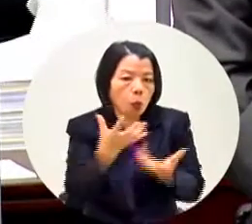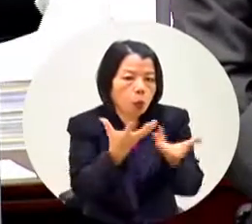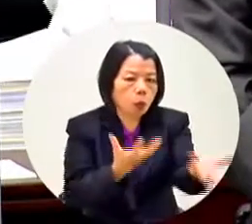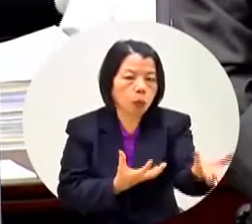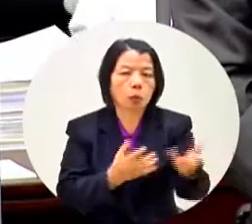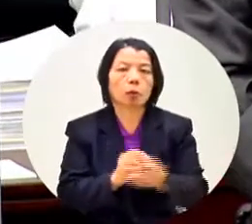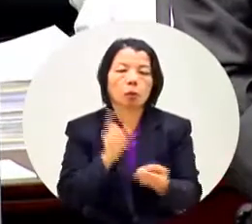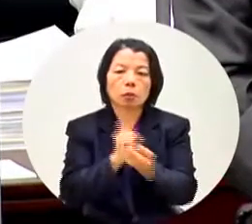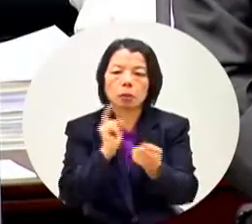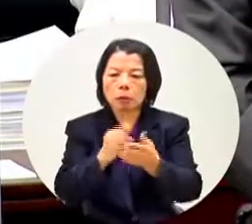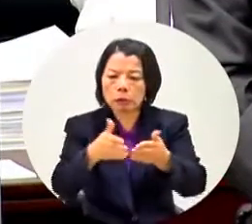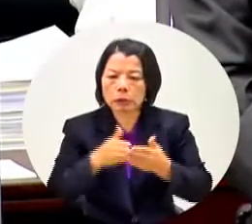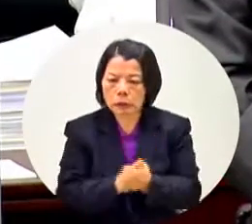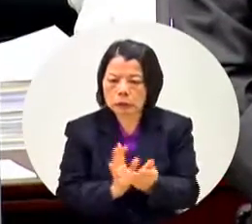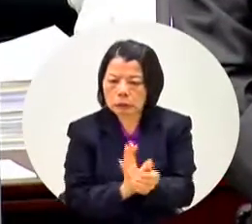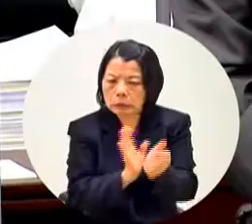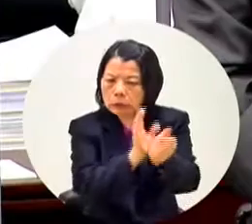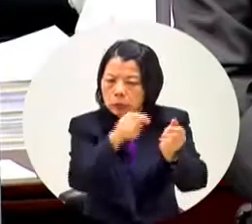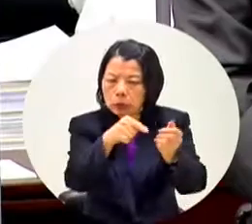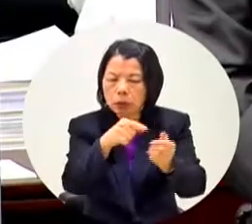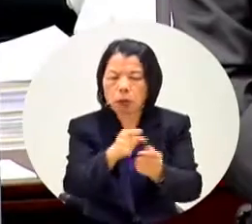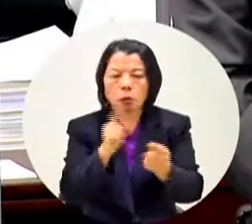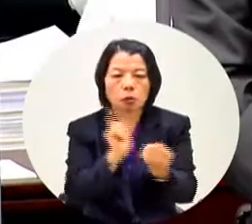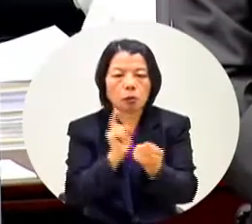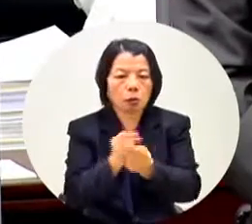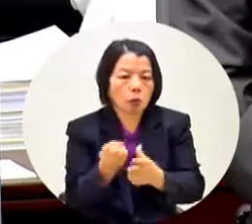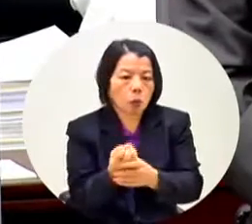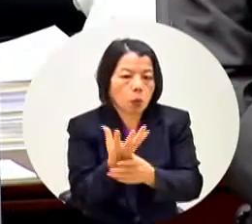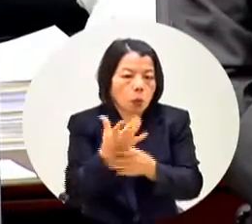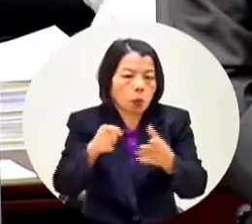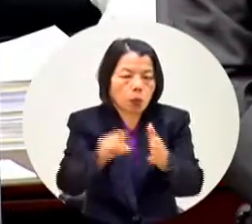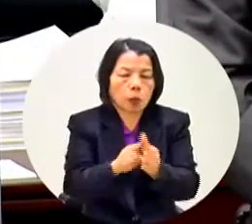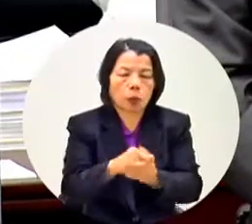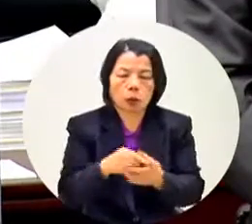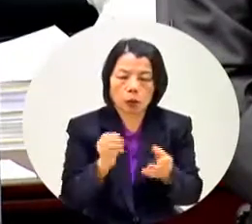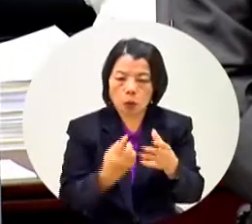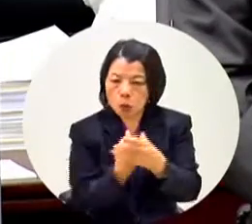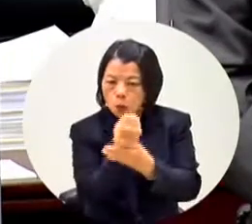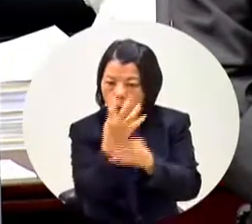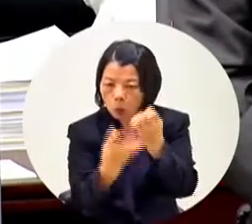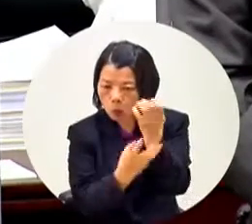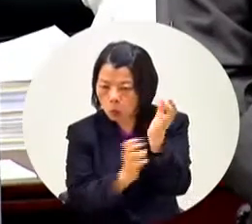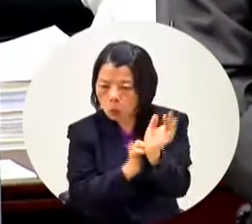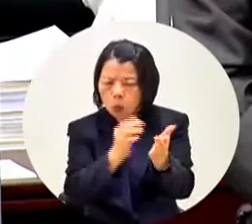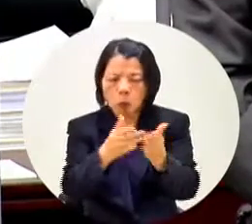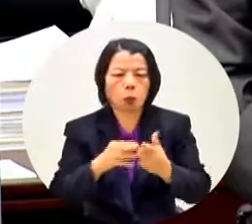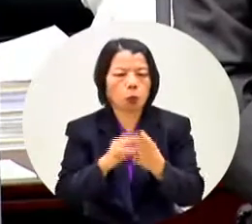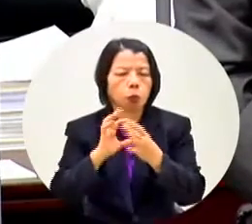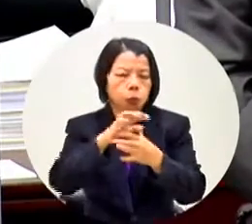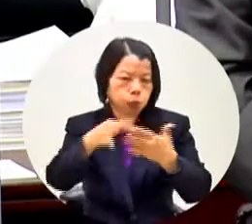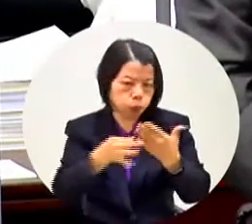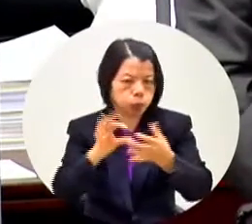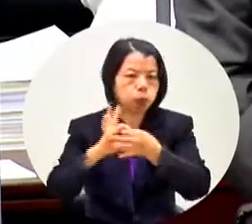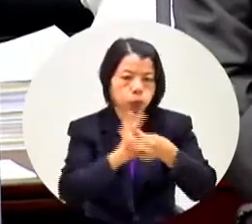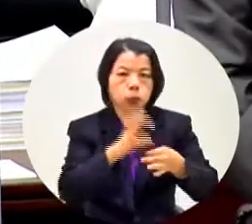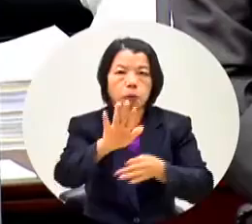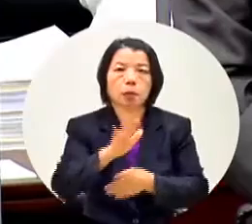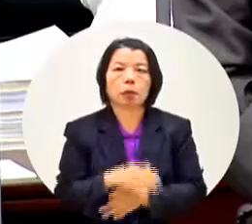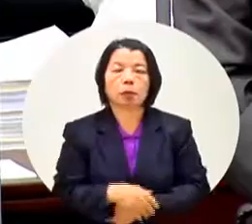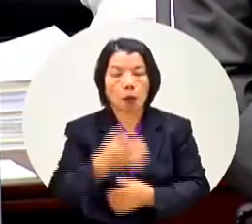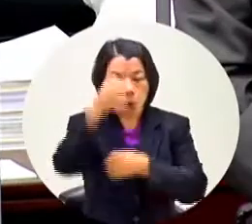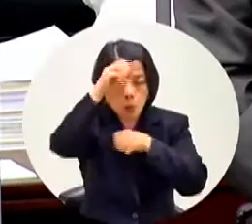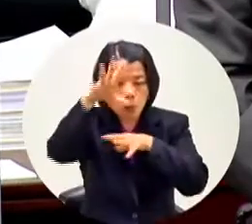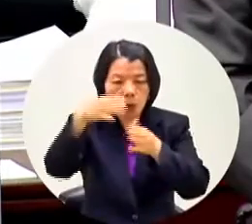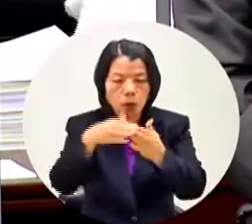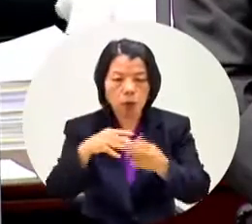是果树比较多，所以它会涉及到我们何时要去催花跟开花，那它跟它的结果它有时序上的问